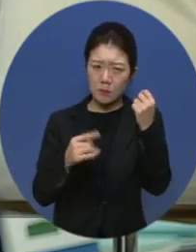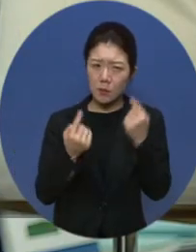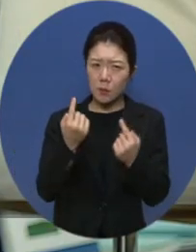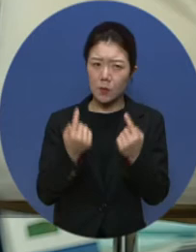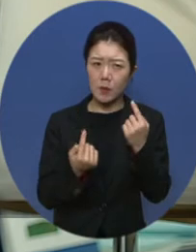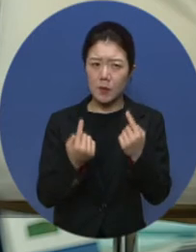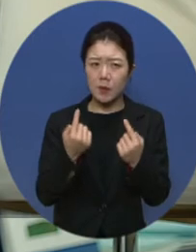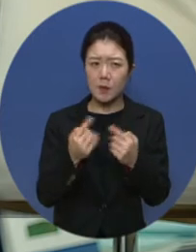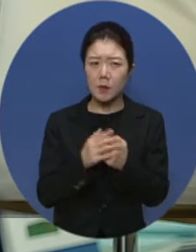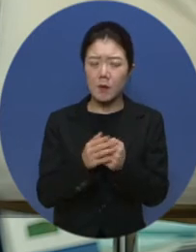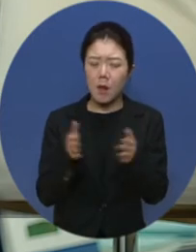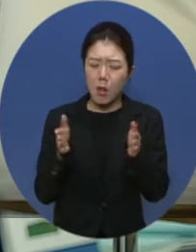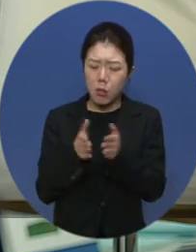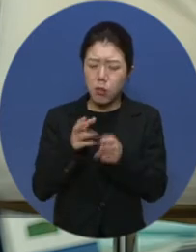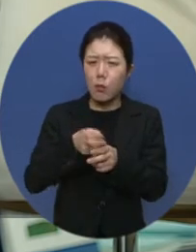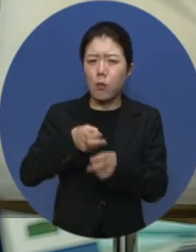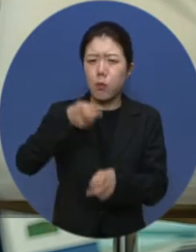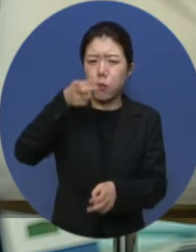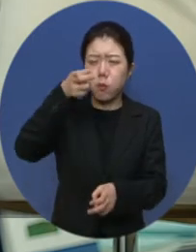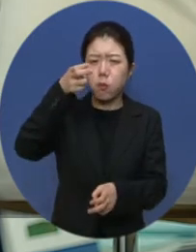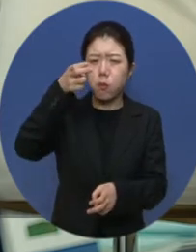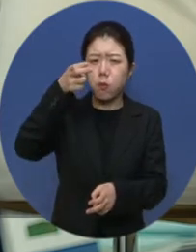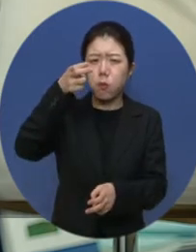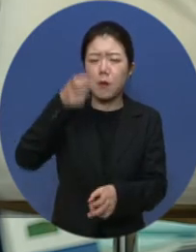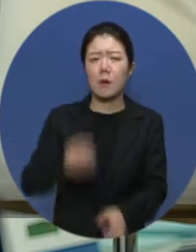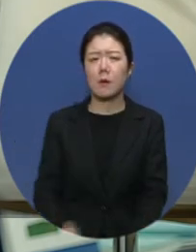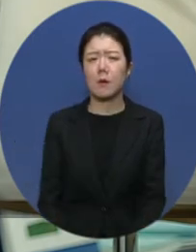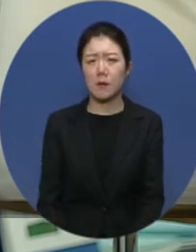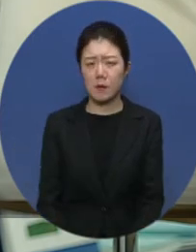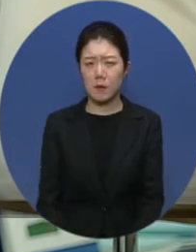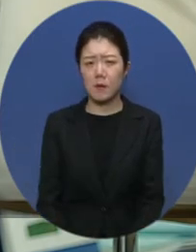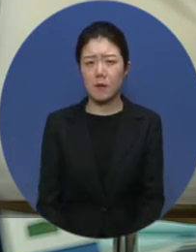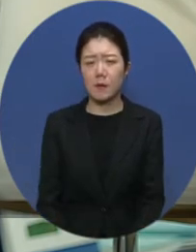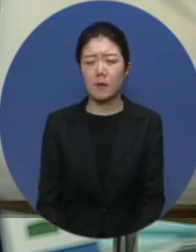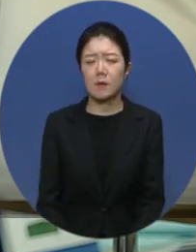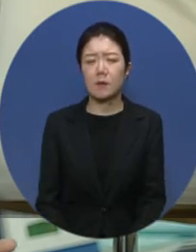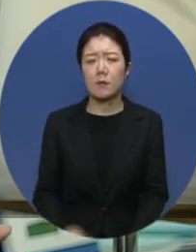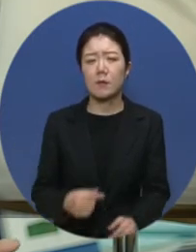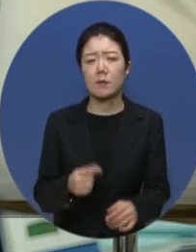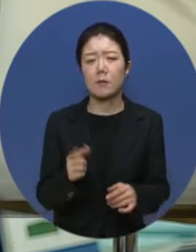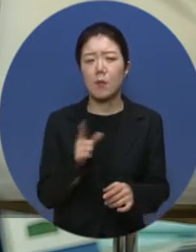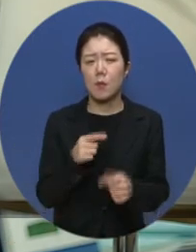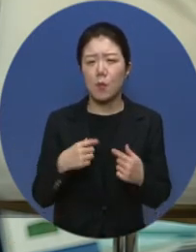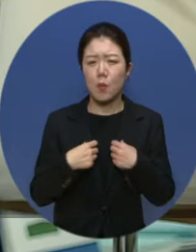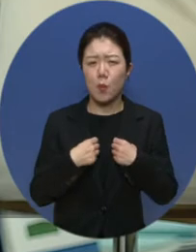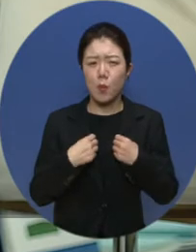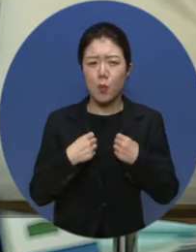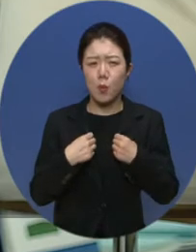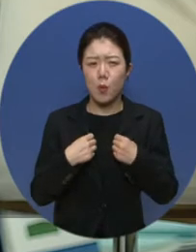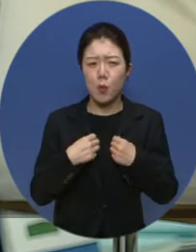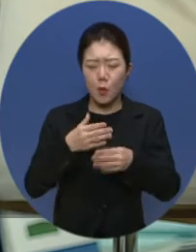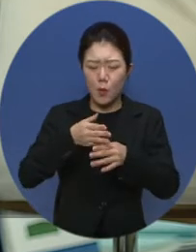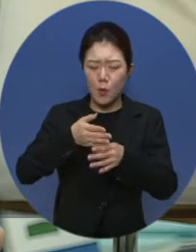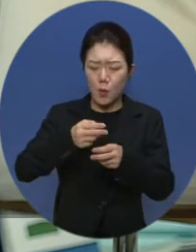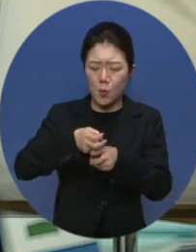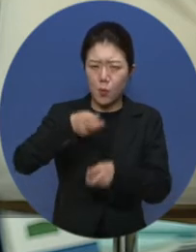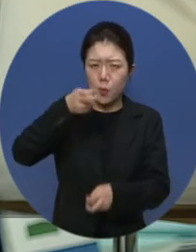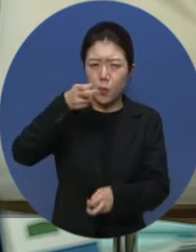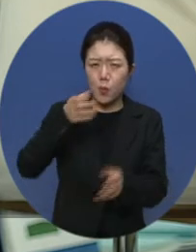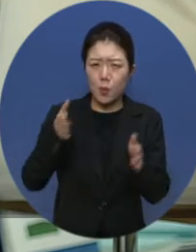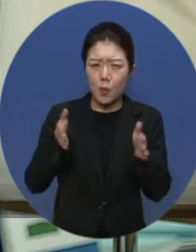사이즈에 비해서 좁고 길어지는 거예요. 그러다 보니까 점점 품이 이 길이에 맞추다